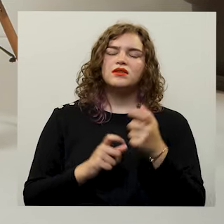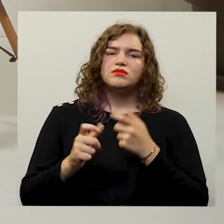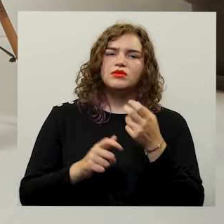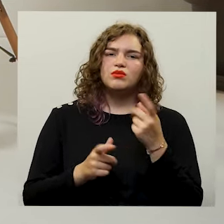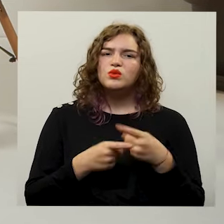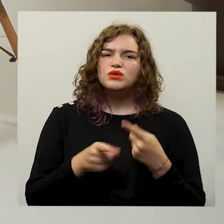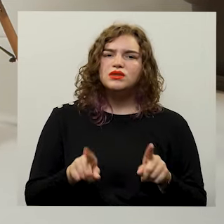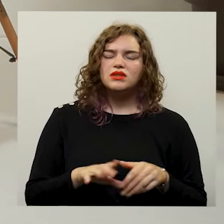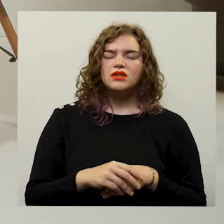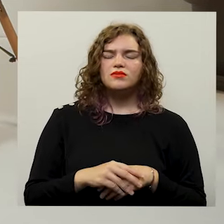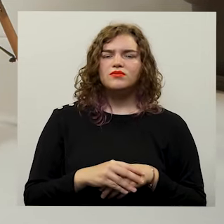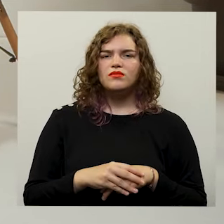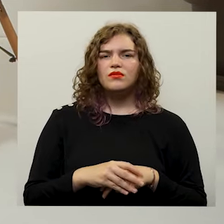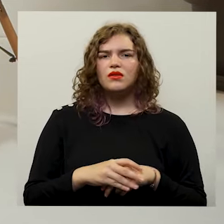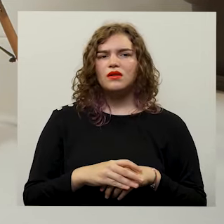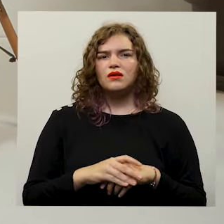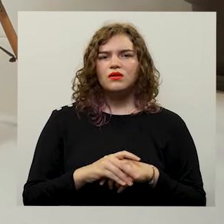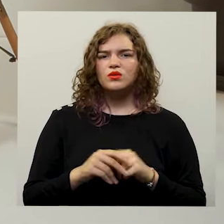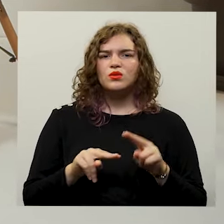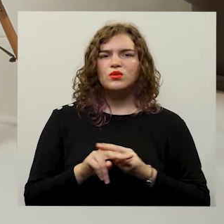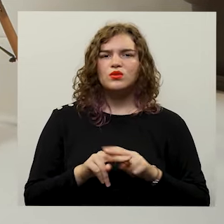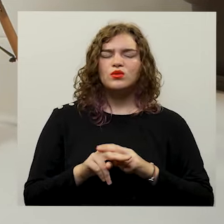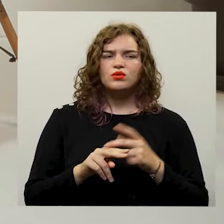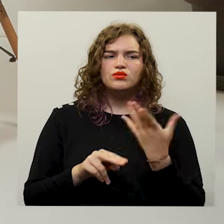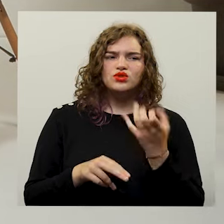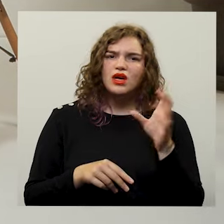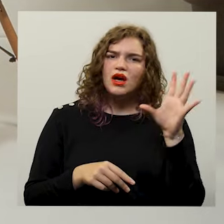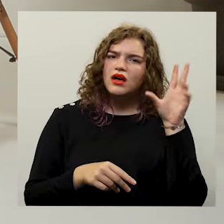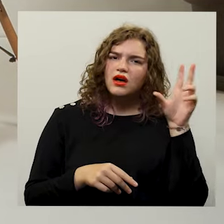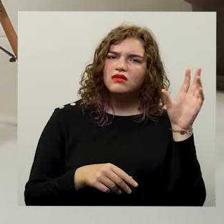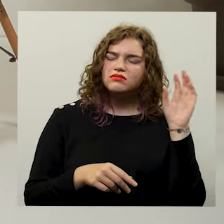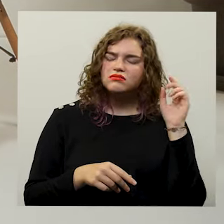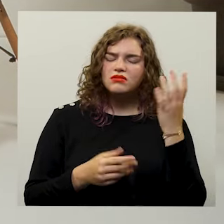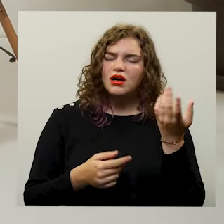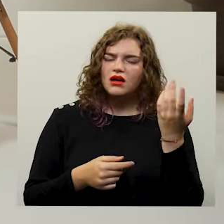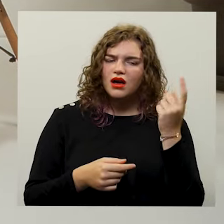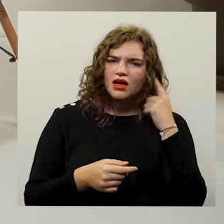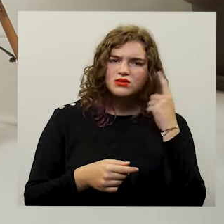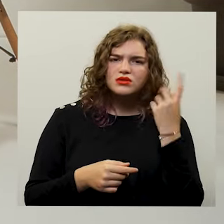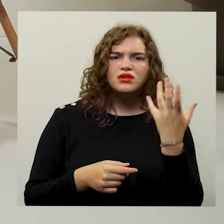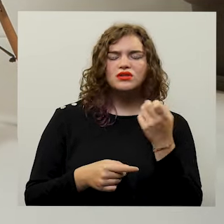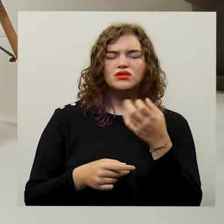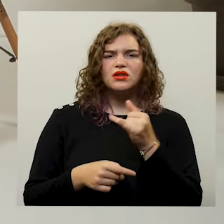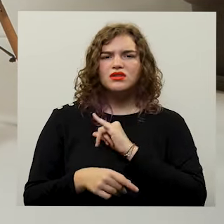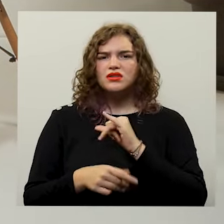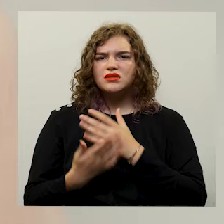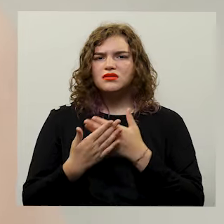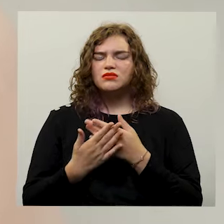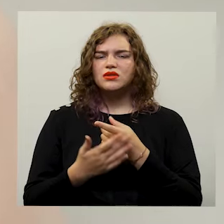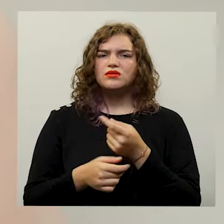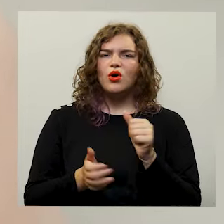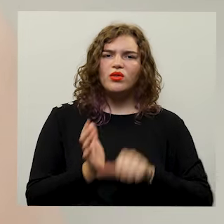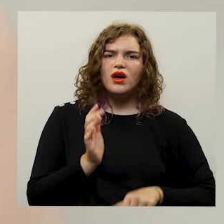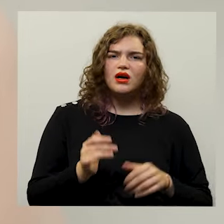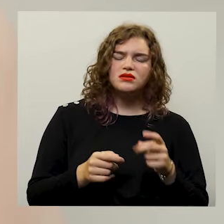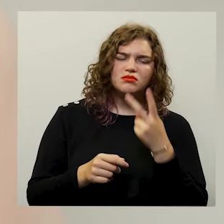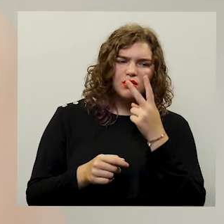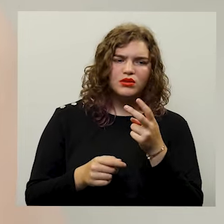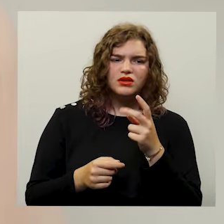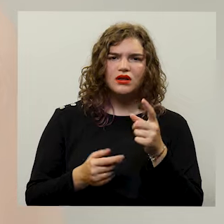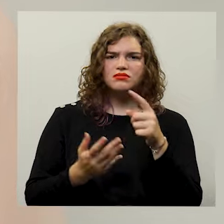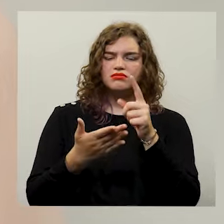despre muzică. Daniel, cum ce asculta, ce anume te-a frapat la... Ții minte că odată m-am uitat prin